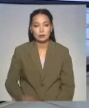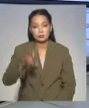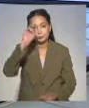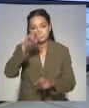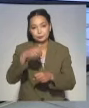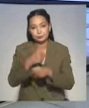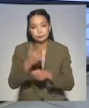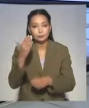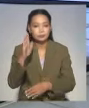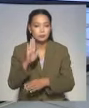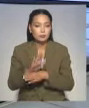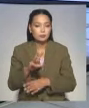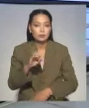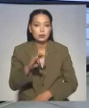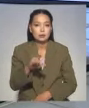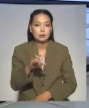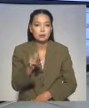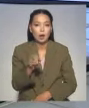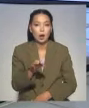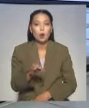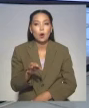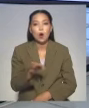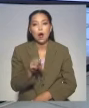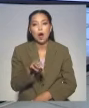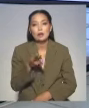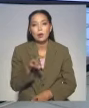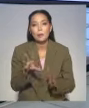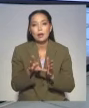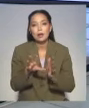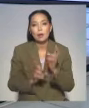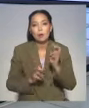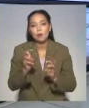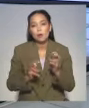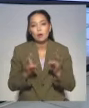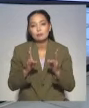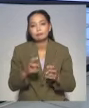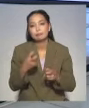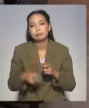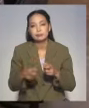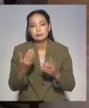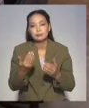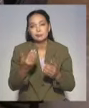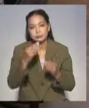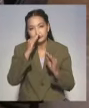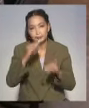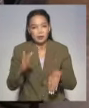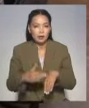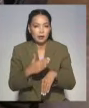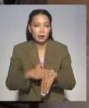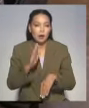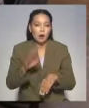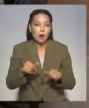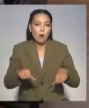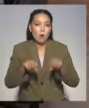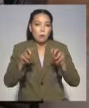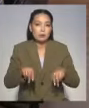Мемлекет басшысының тапсырмасымен Маңғыстау атом энергетика комбинатындағы апатқа байланысты комиссия құрылды. Кінәлілер жауапқа тартылады. Премьер-министр